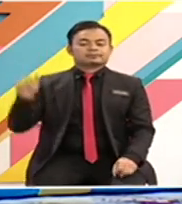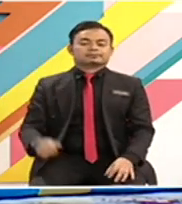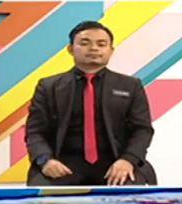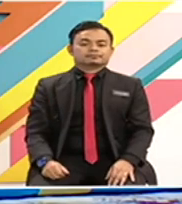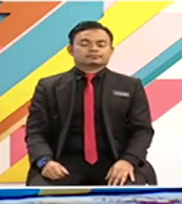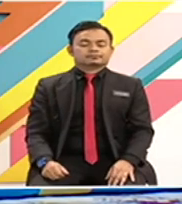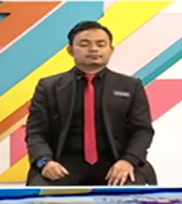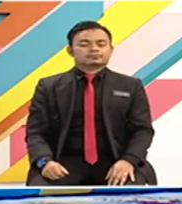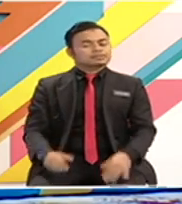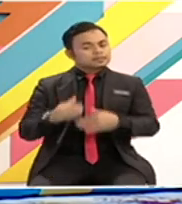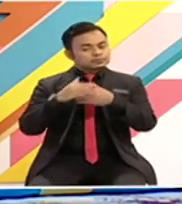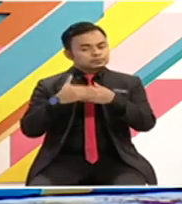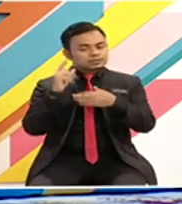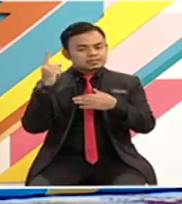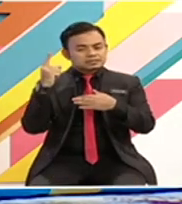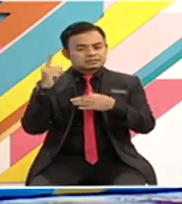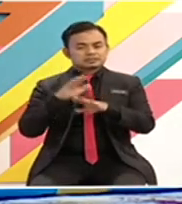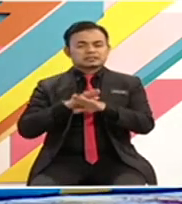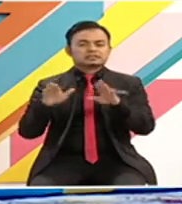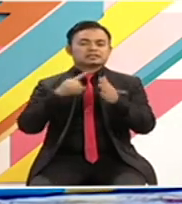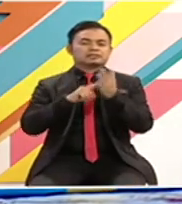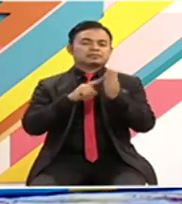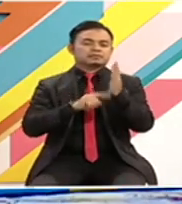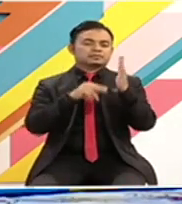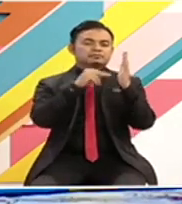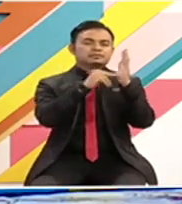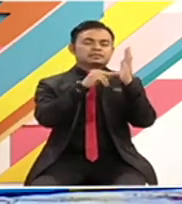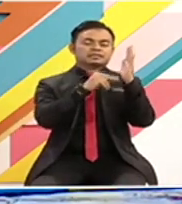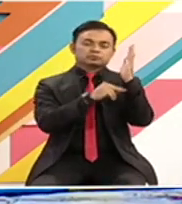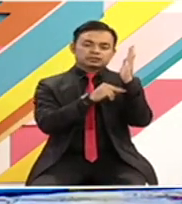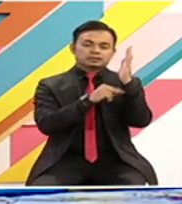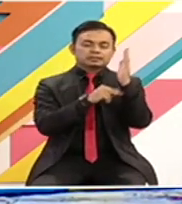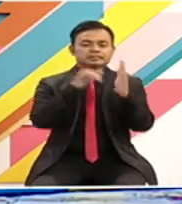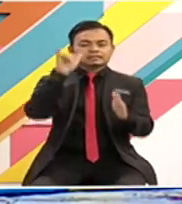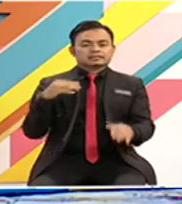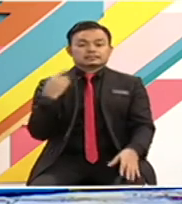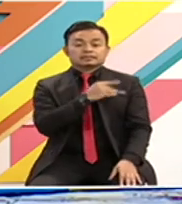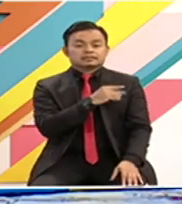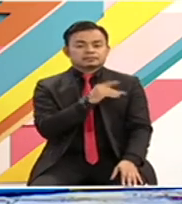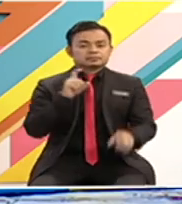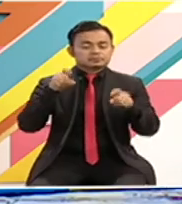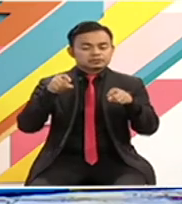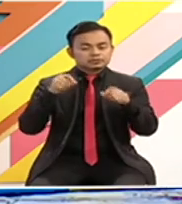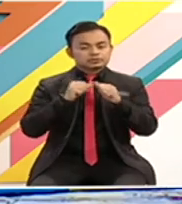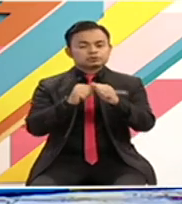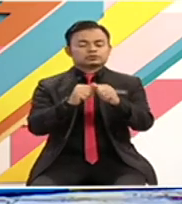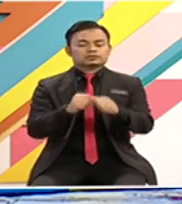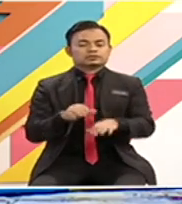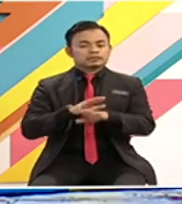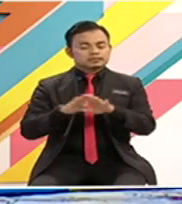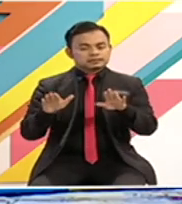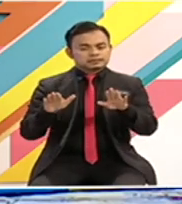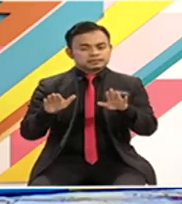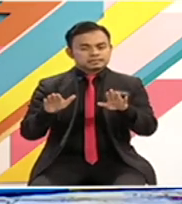satu angkat isyarat ataupun peraturan yang kita perlu ikut Iya ade tak seperti melukis kalau kita